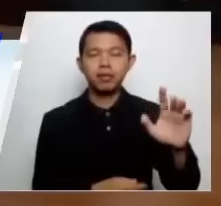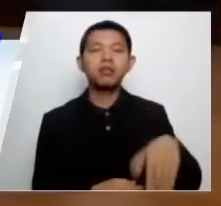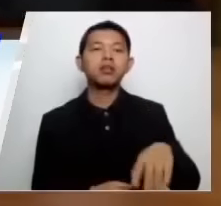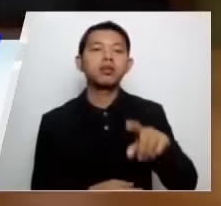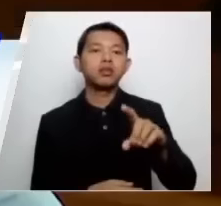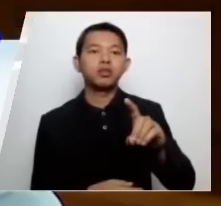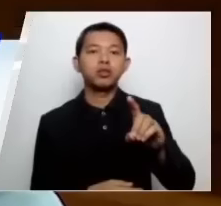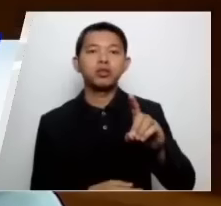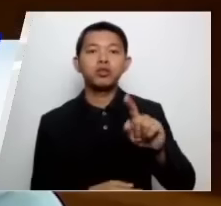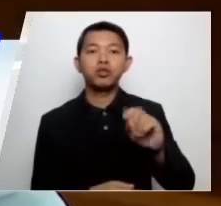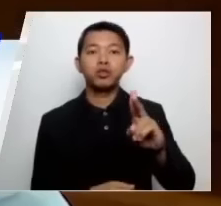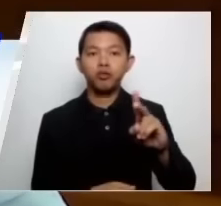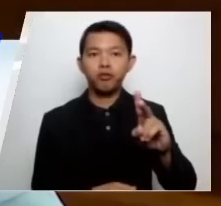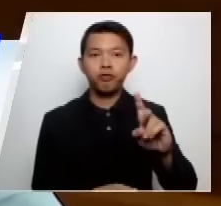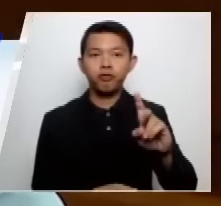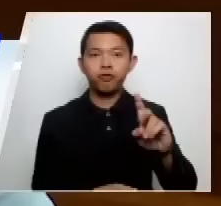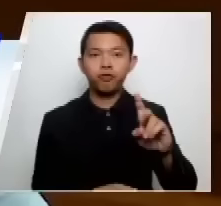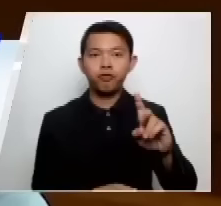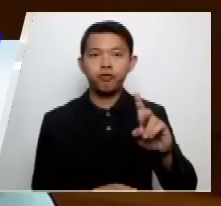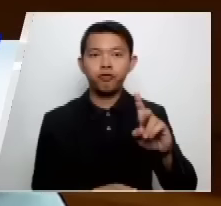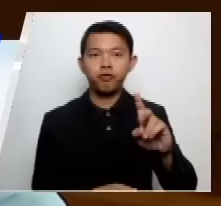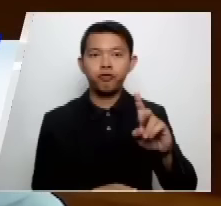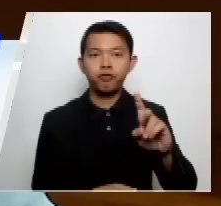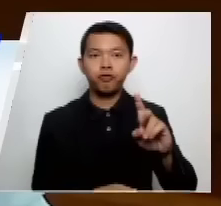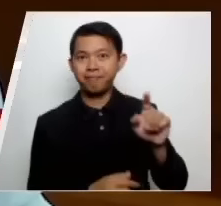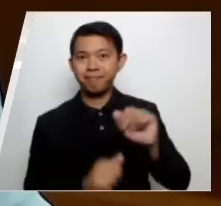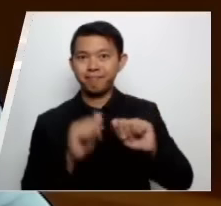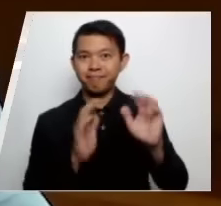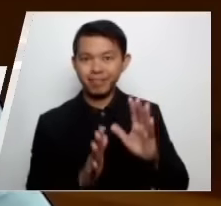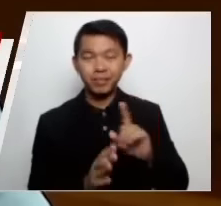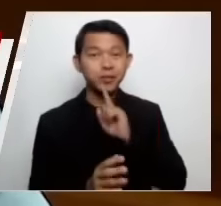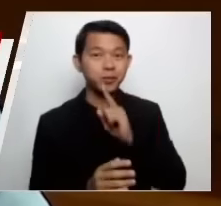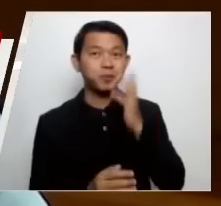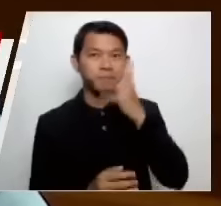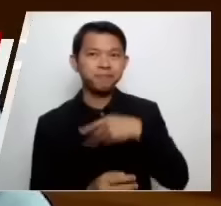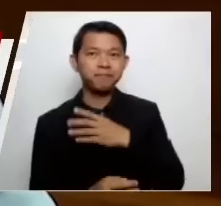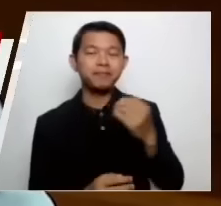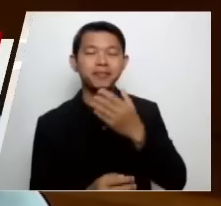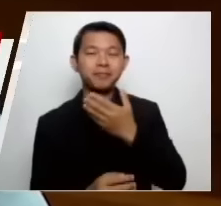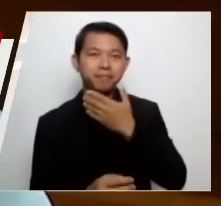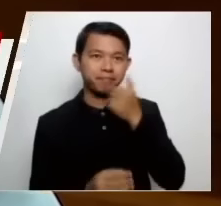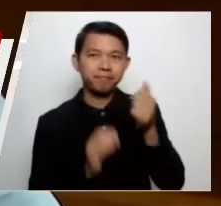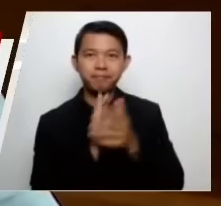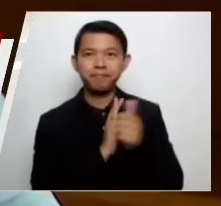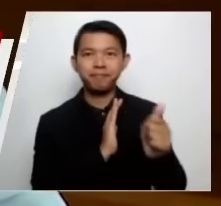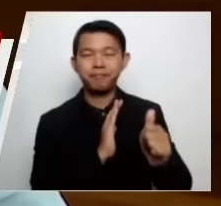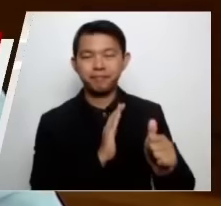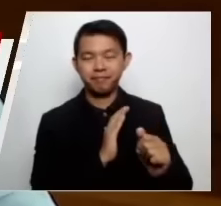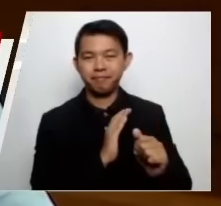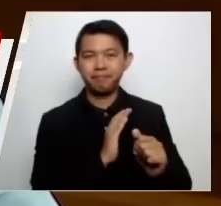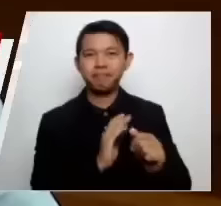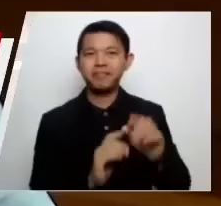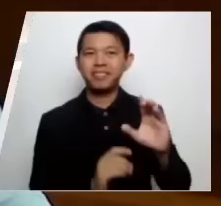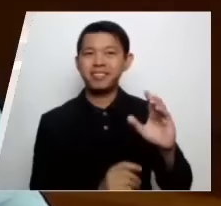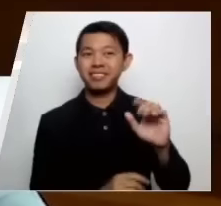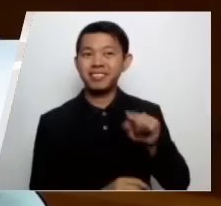Siya talaga ay isa sa pinakamaganda, pinakamagaling. At ang lahi talaga ni Carla, nasa showbiz